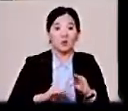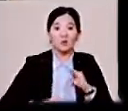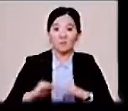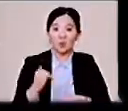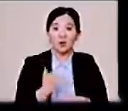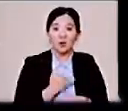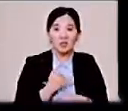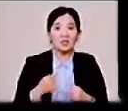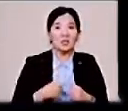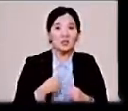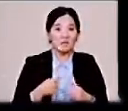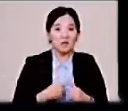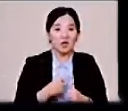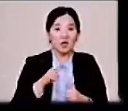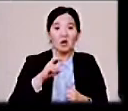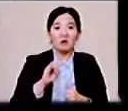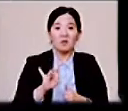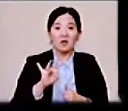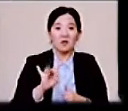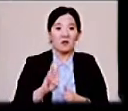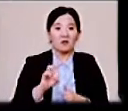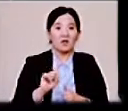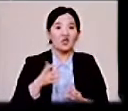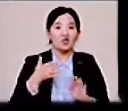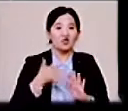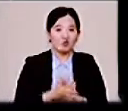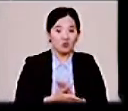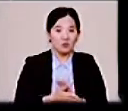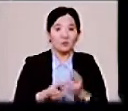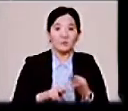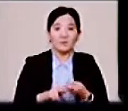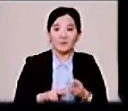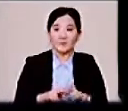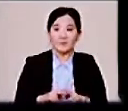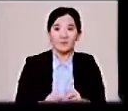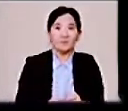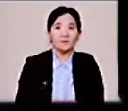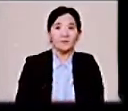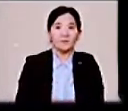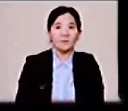нас называется перенасыщенным.